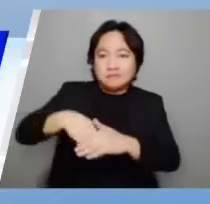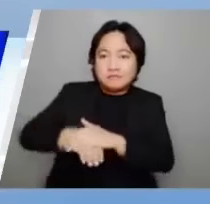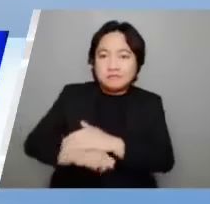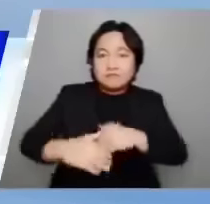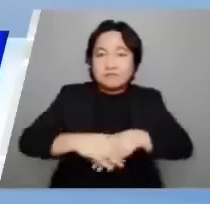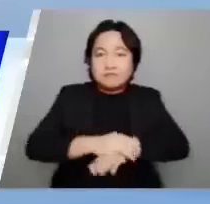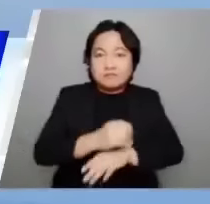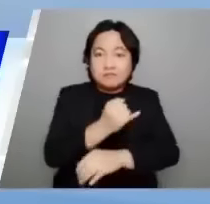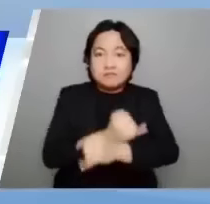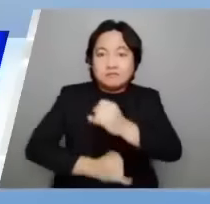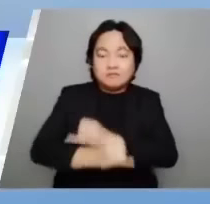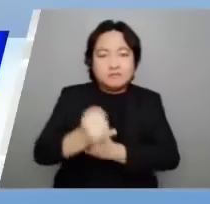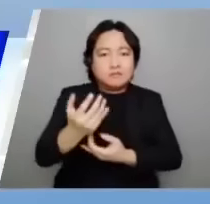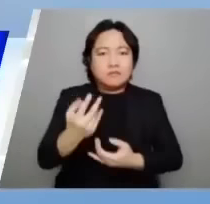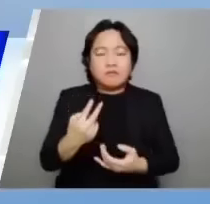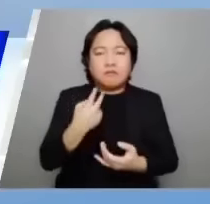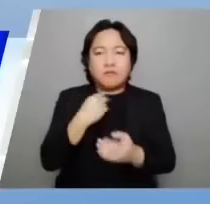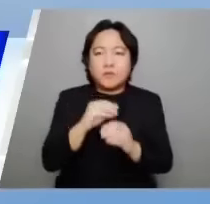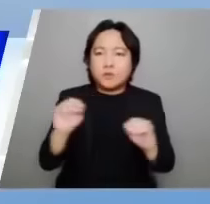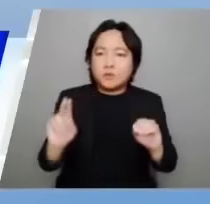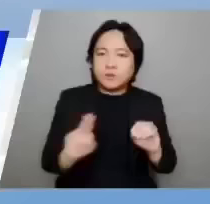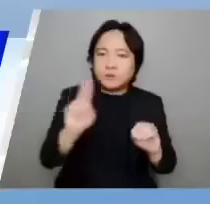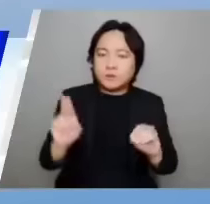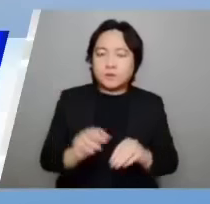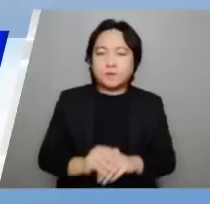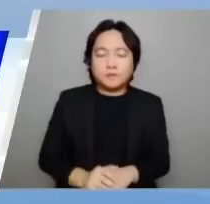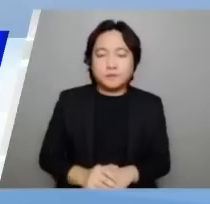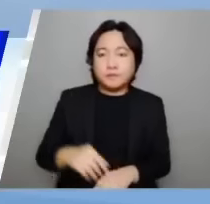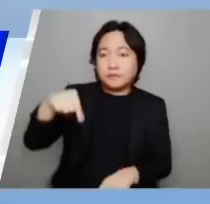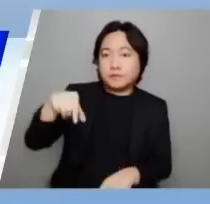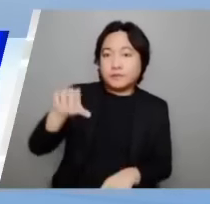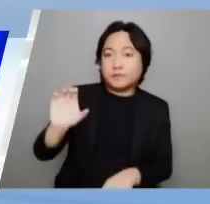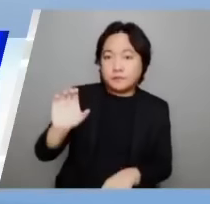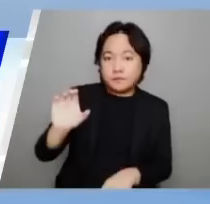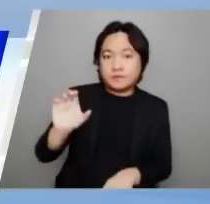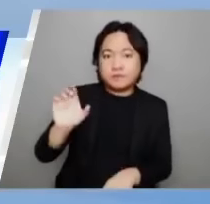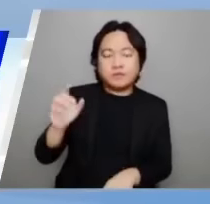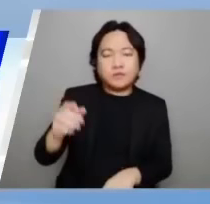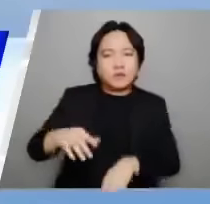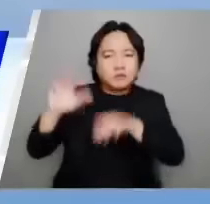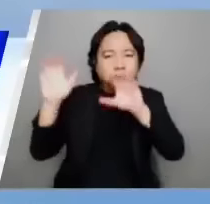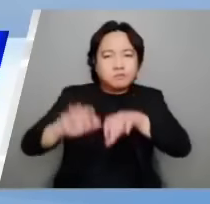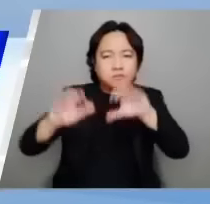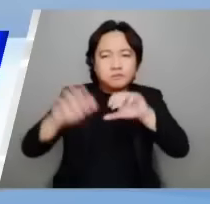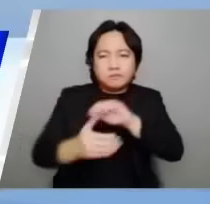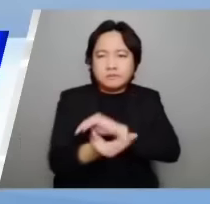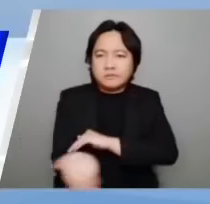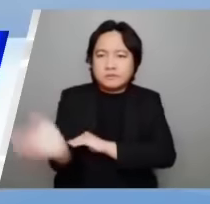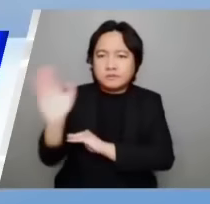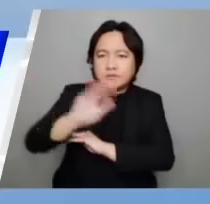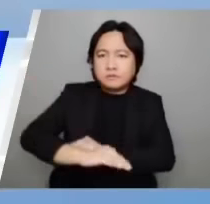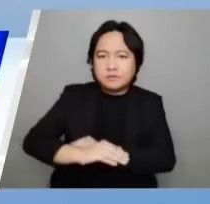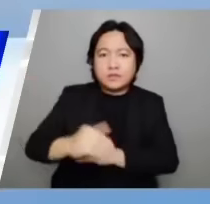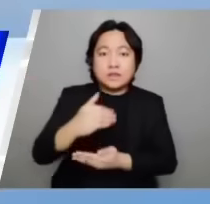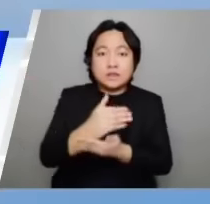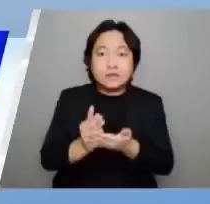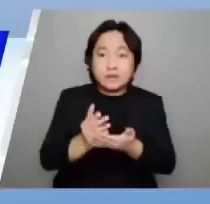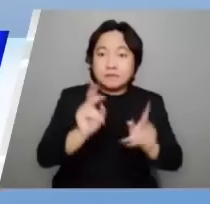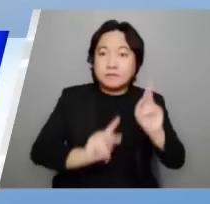Nagmisulang ilog naman ang Rojas District sa Quezon City, bunsod ng magdamag na pag-ulan. Kinailangang ilikas ang ilang residente ng Gumamela